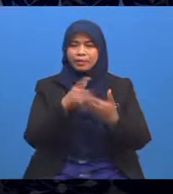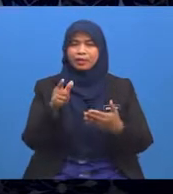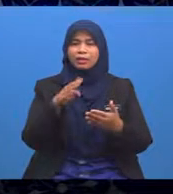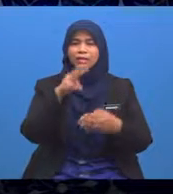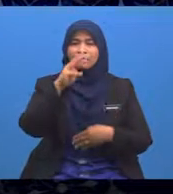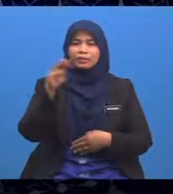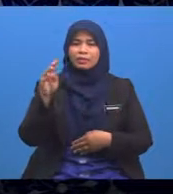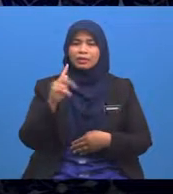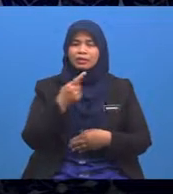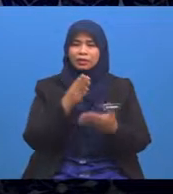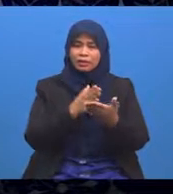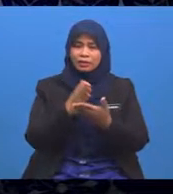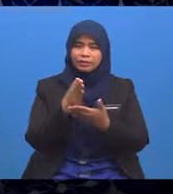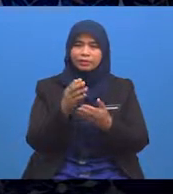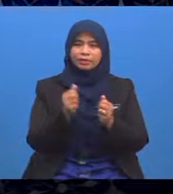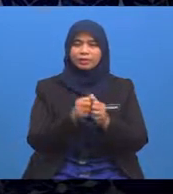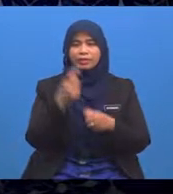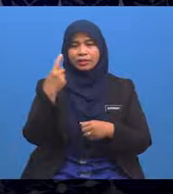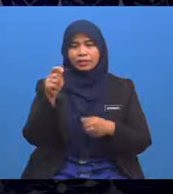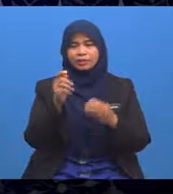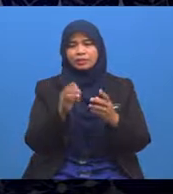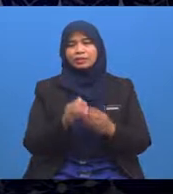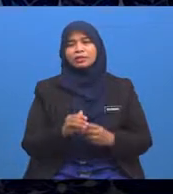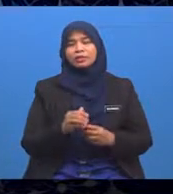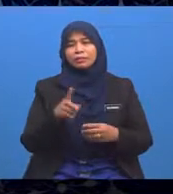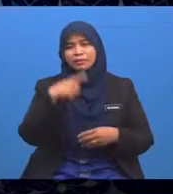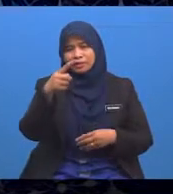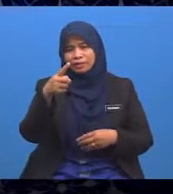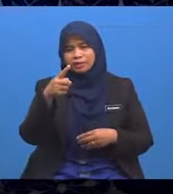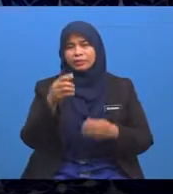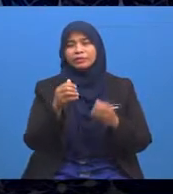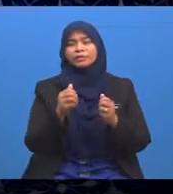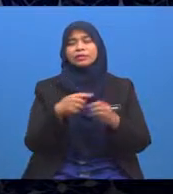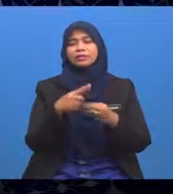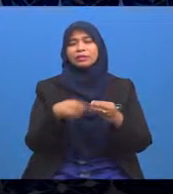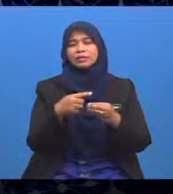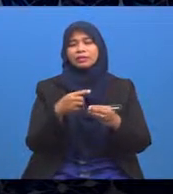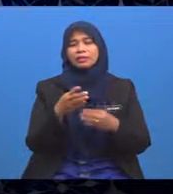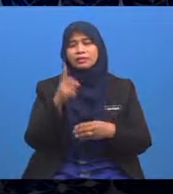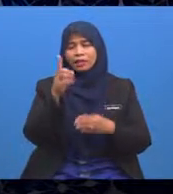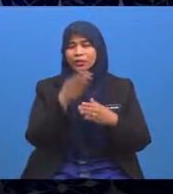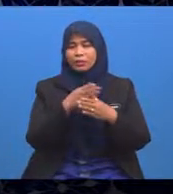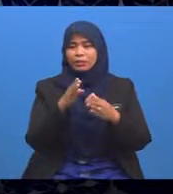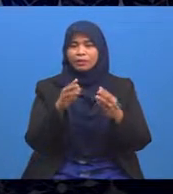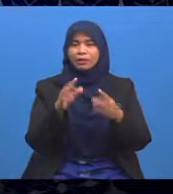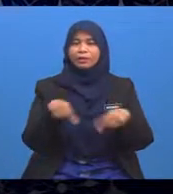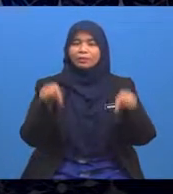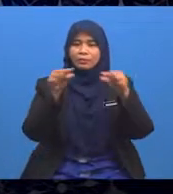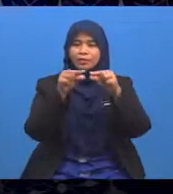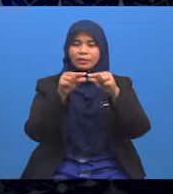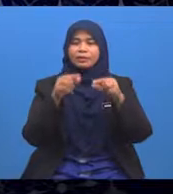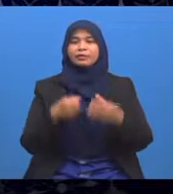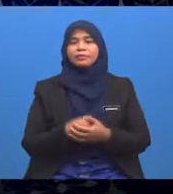murid-murid, kita teruskan dengan teks berikutnya berkaitan satu lagi bahagian penting dalam seni bina